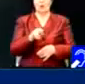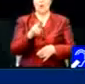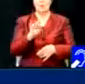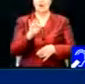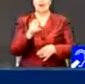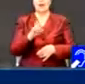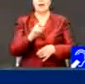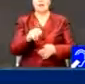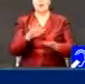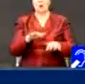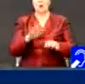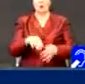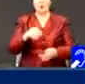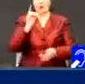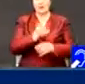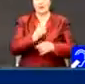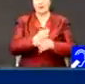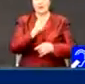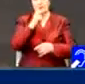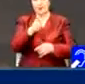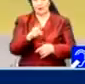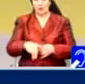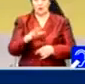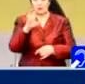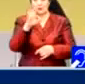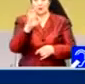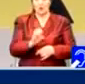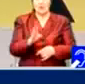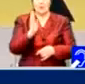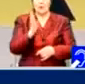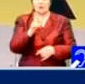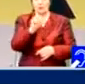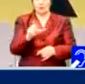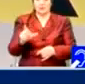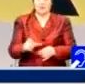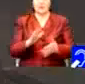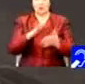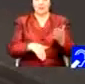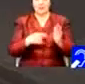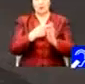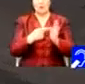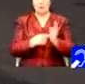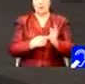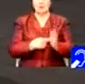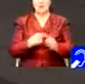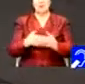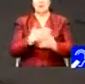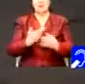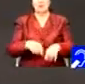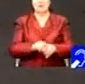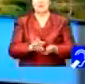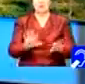locuri interzise. În primele 3 luni ale acestui an, peste 540 de conducători auto s-au ales cu amenzi și puncte de penalizare din aceeași